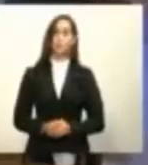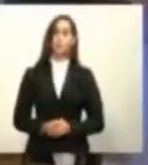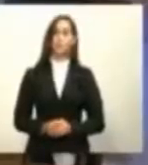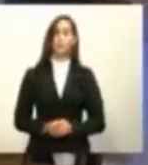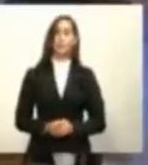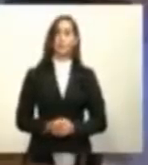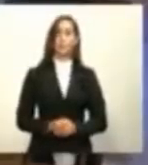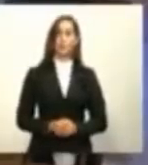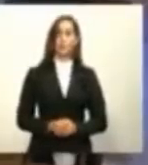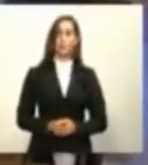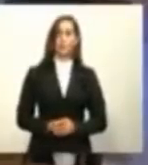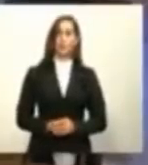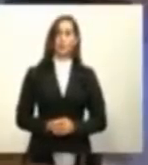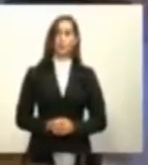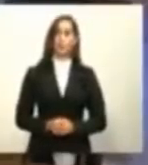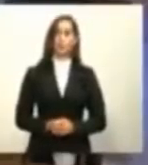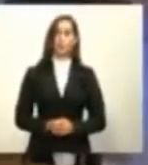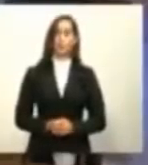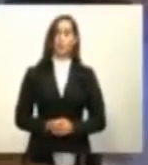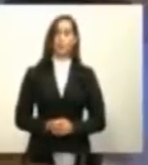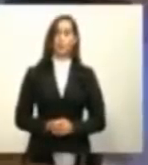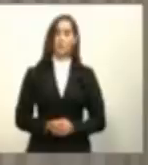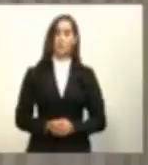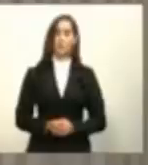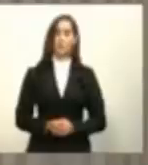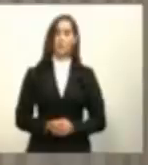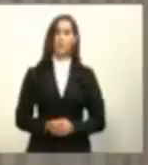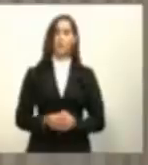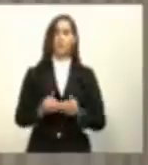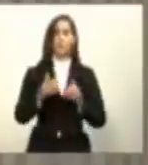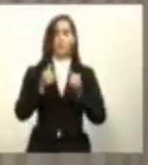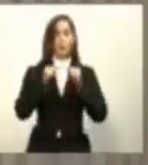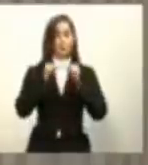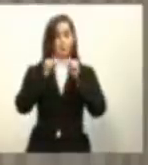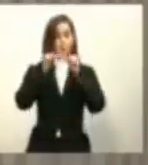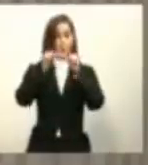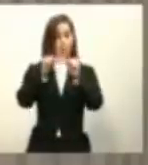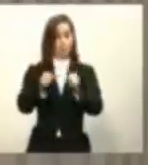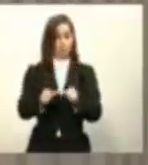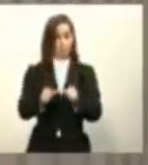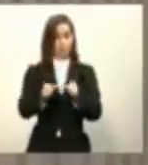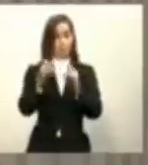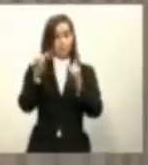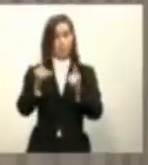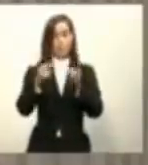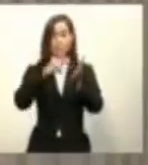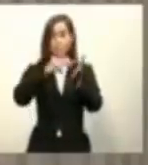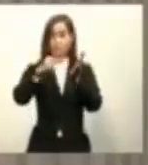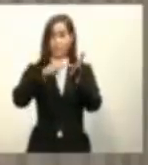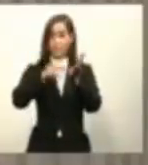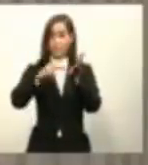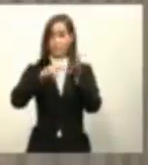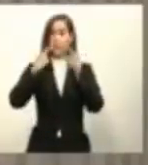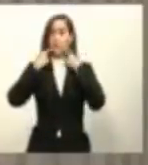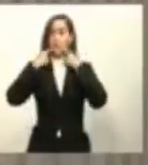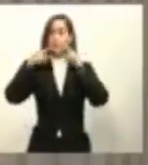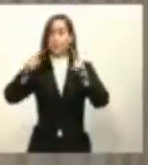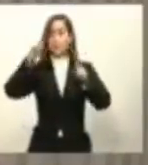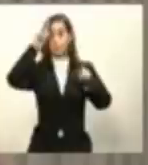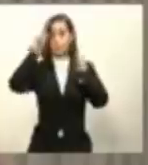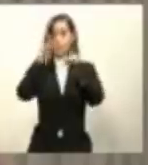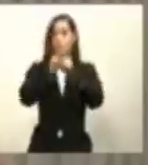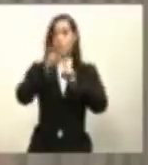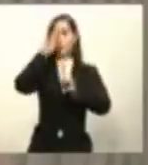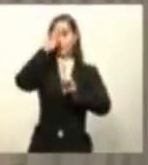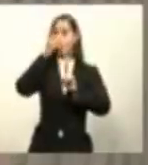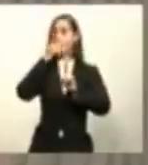un accord et commercial haïtiano-dominicain. Nous connaît et pays d'Haïti avec la République Dominicaine par aucun accord